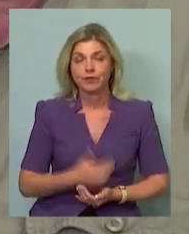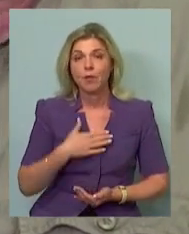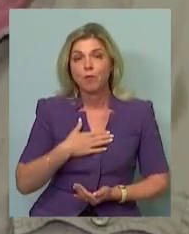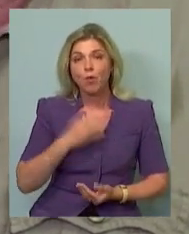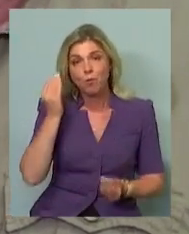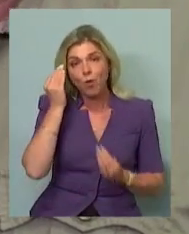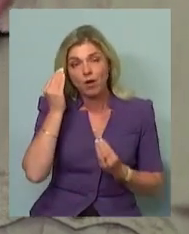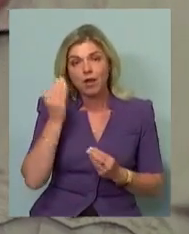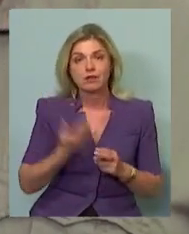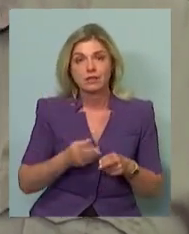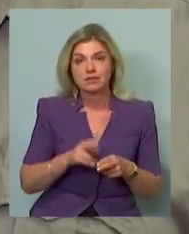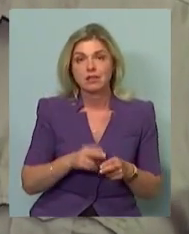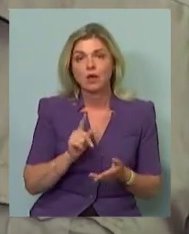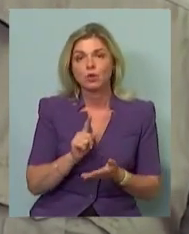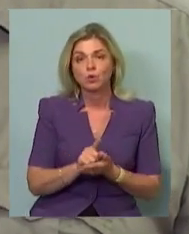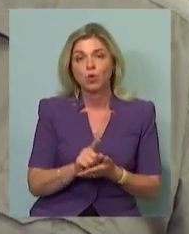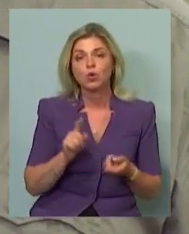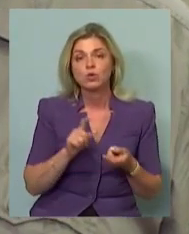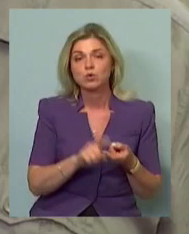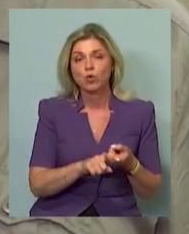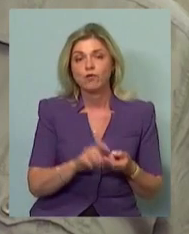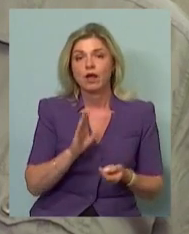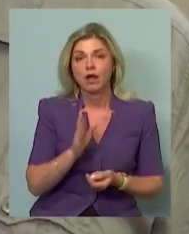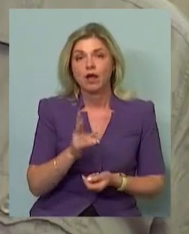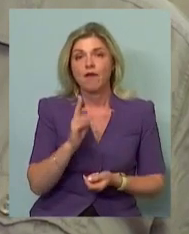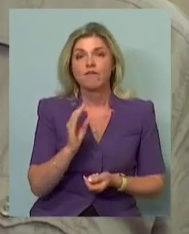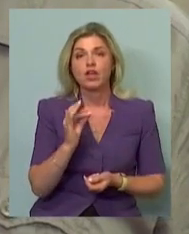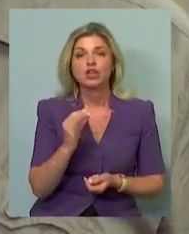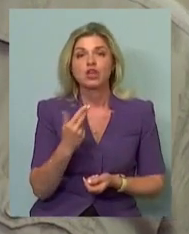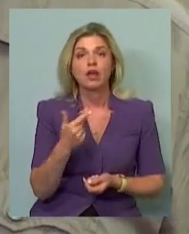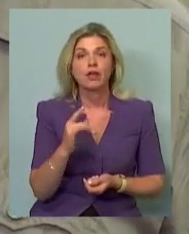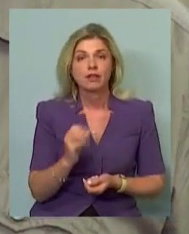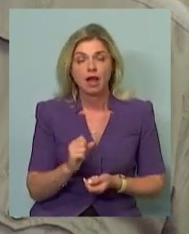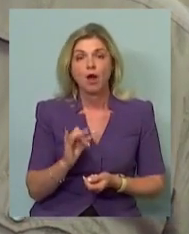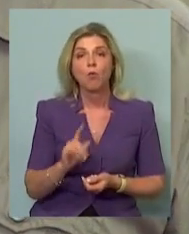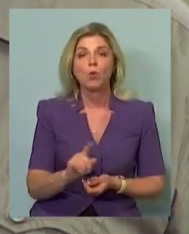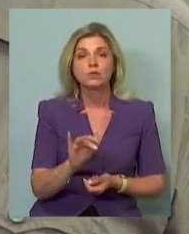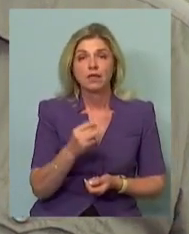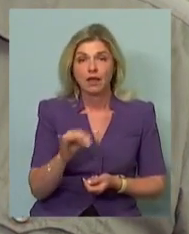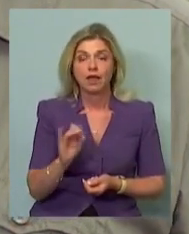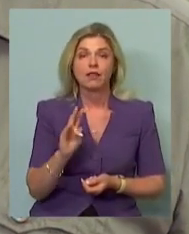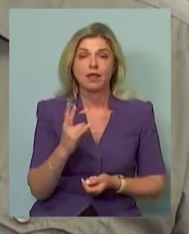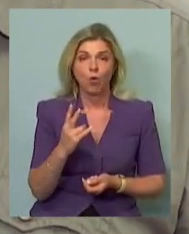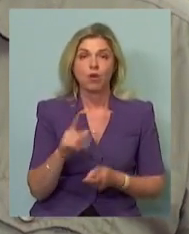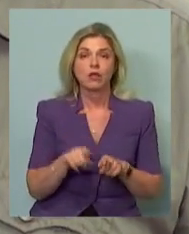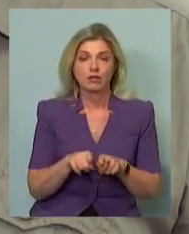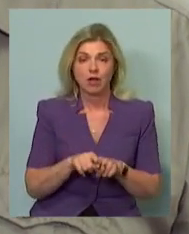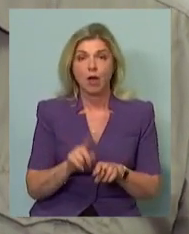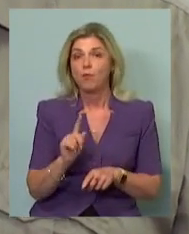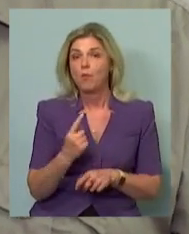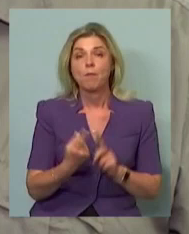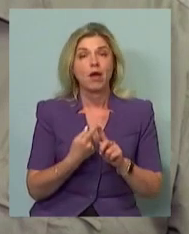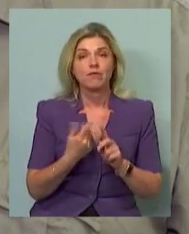погляд, це має стосунок до Верещагіна і музею також, і до Миколаєва також. По-перше, це флот.